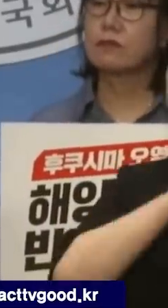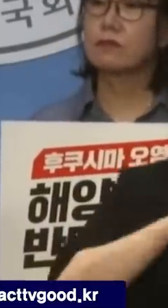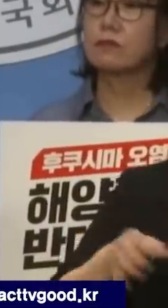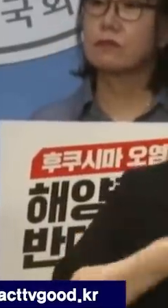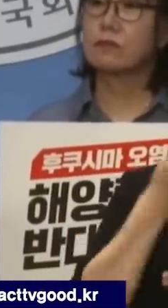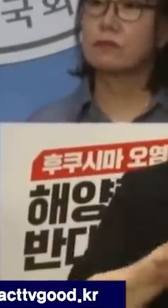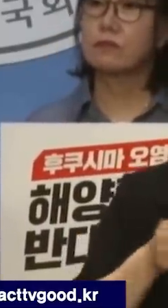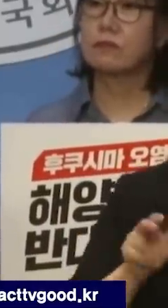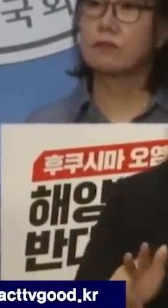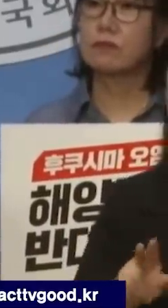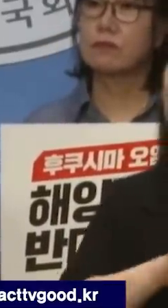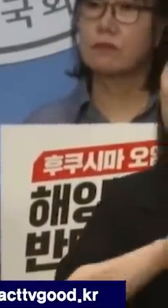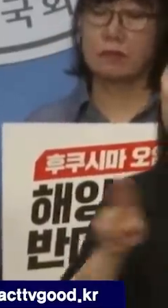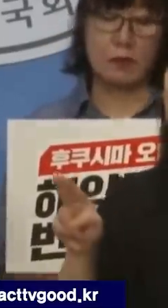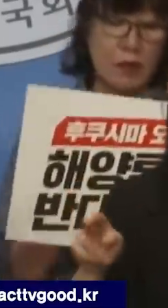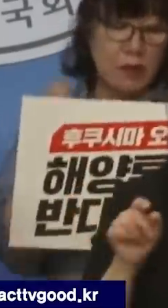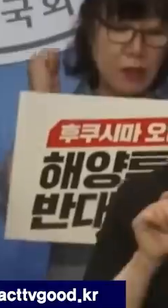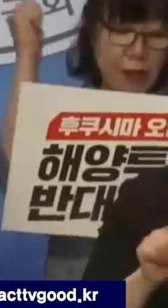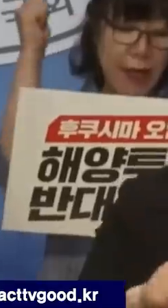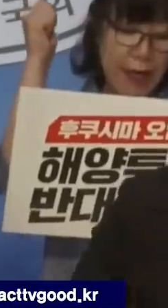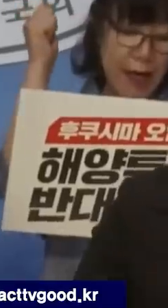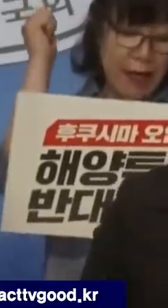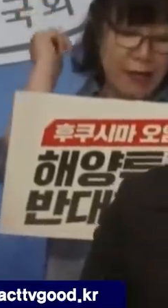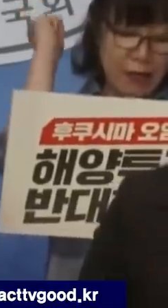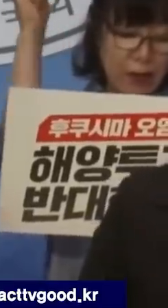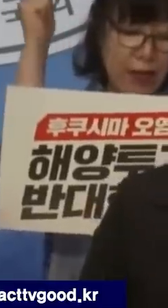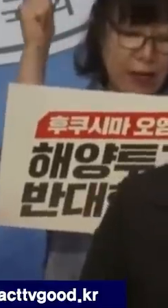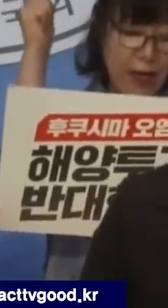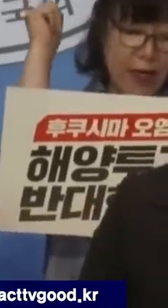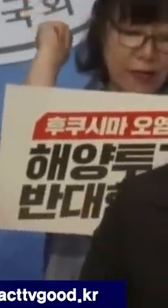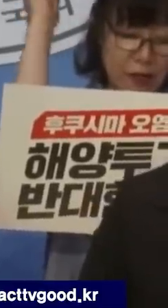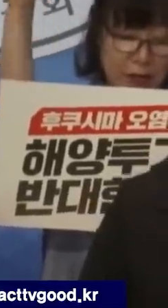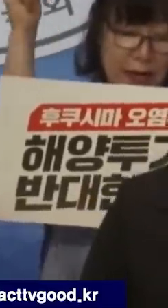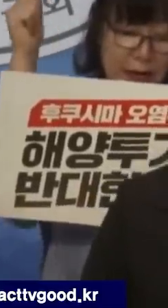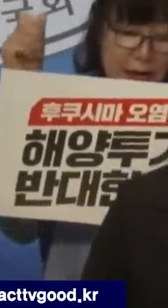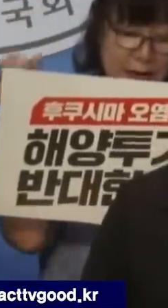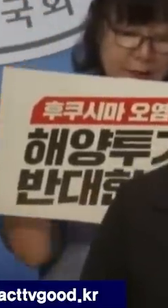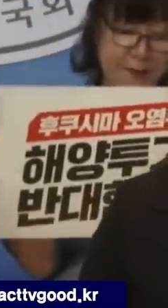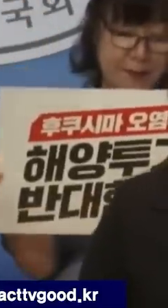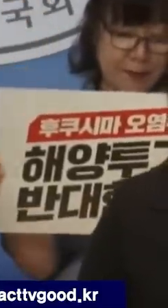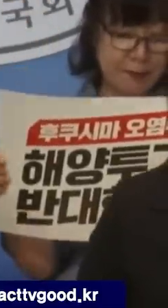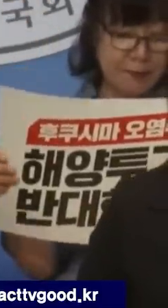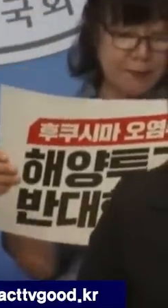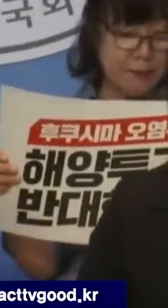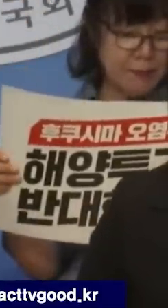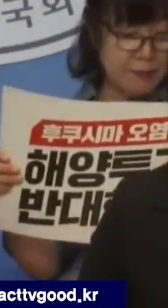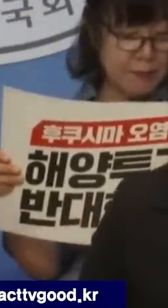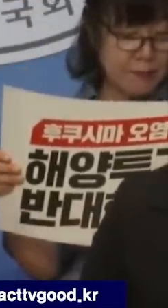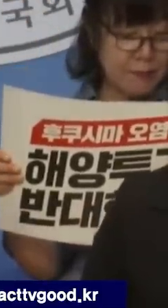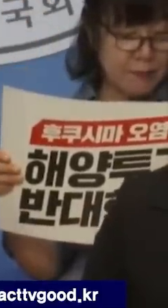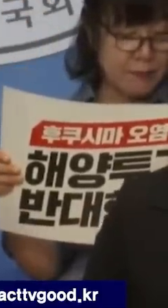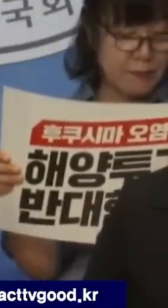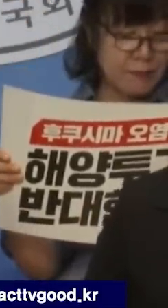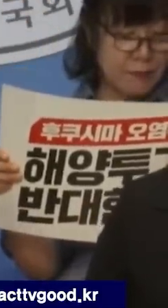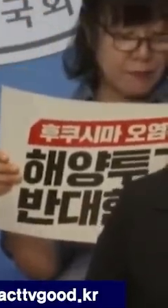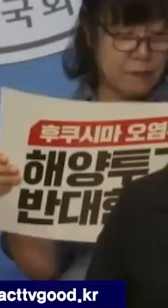결정을 즉각 처리하라! 처리하라! 처리하라! 처리하라!